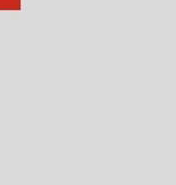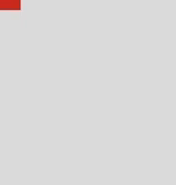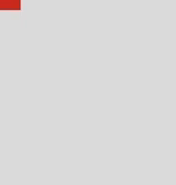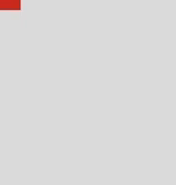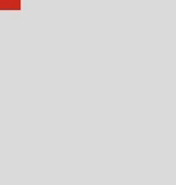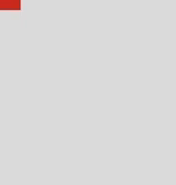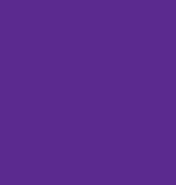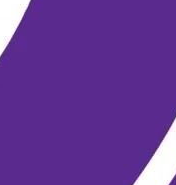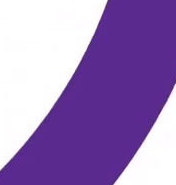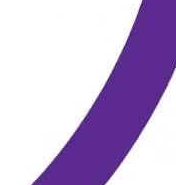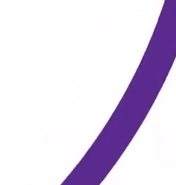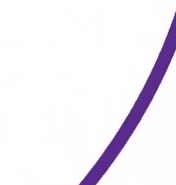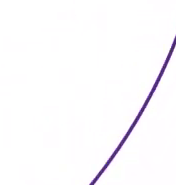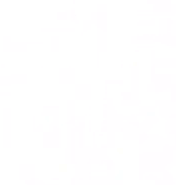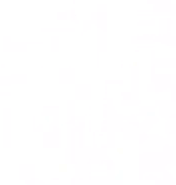Hai